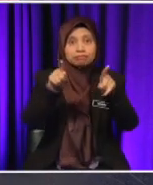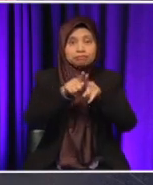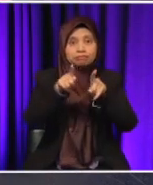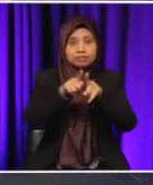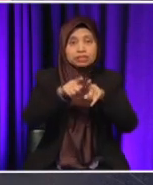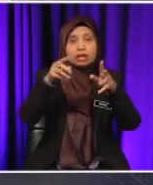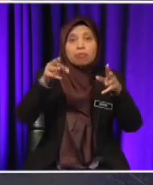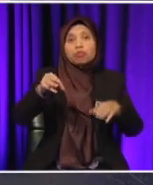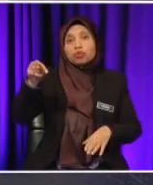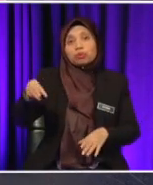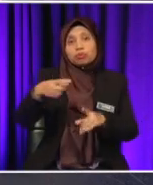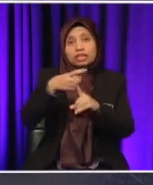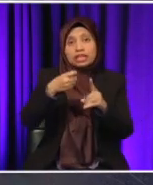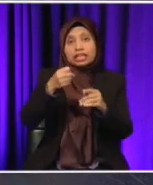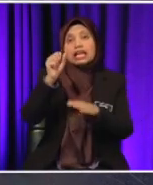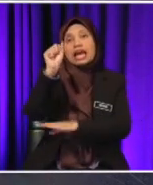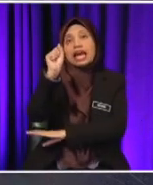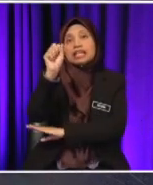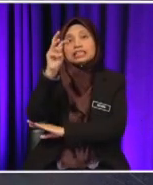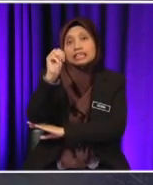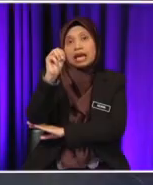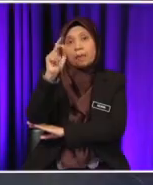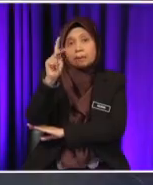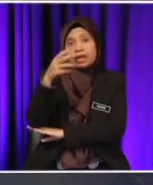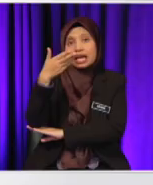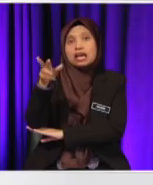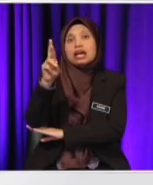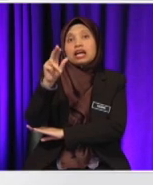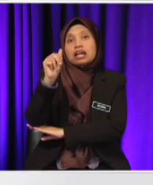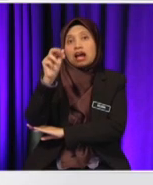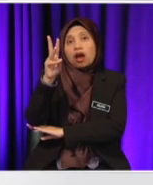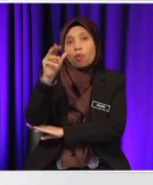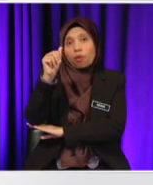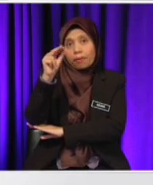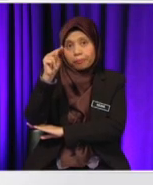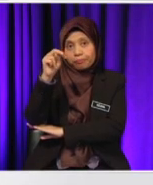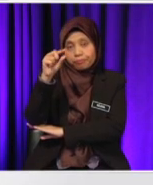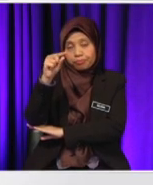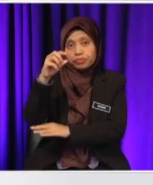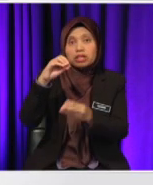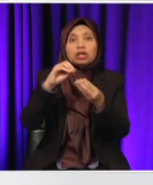pelajar-pelajar SMP Karawang sekolah saya sendiri yang pertama